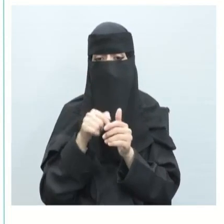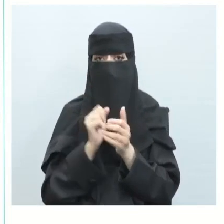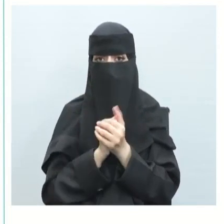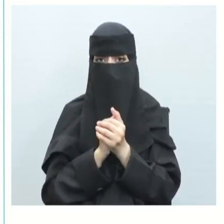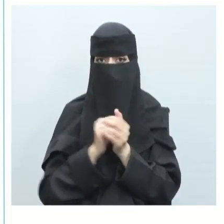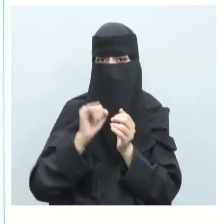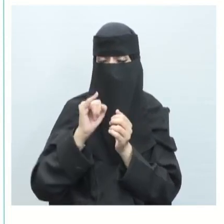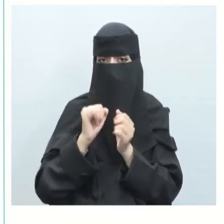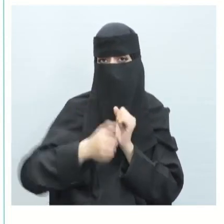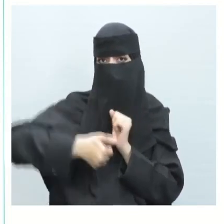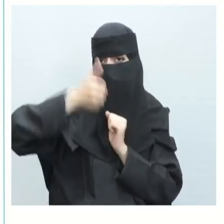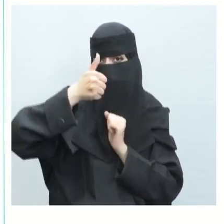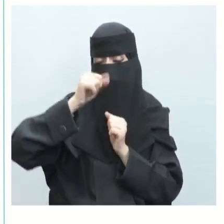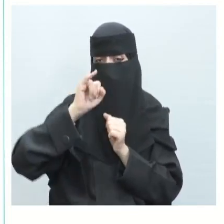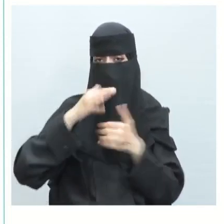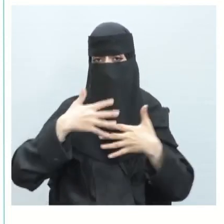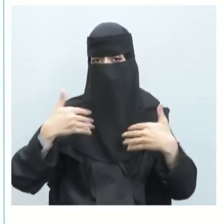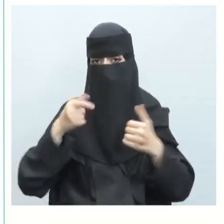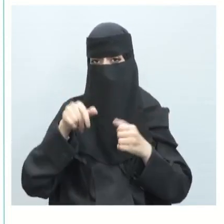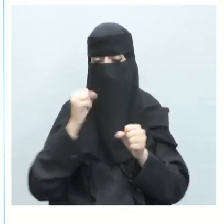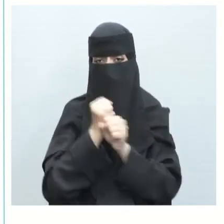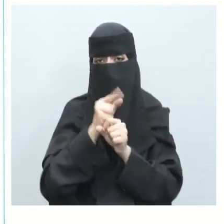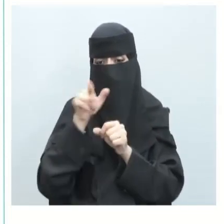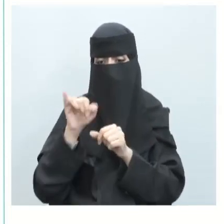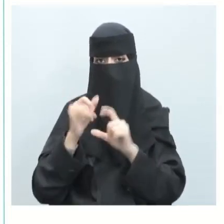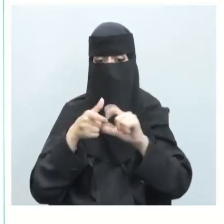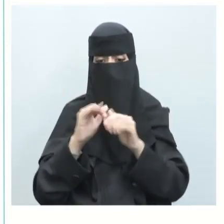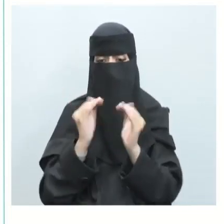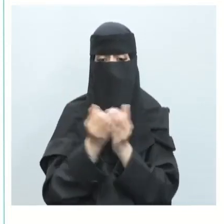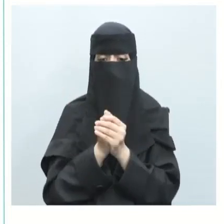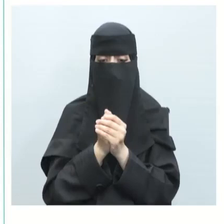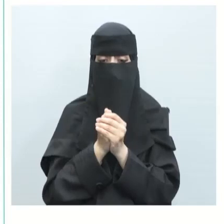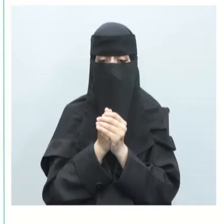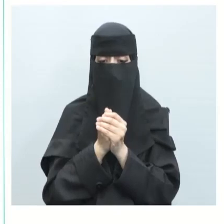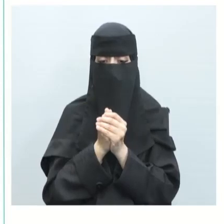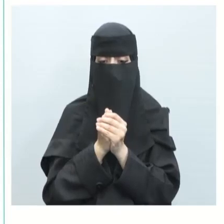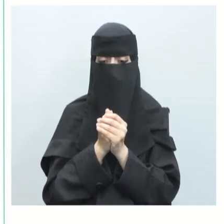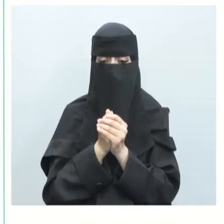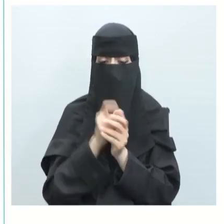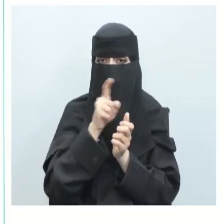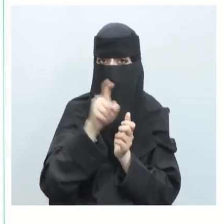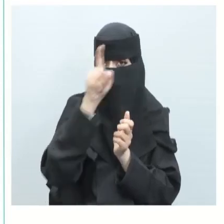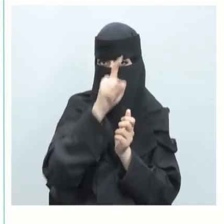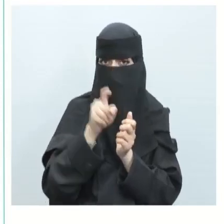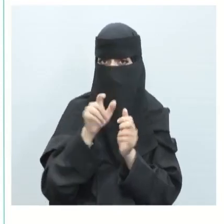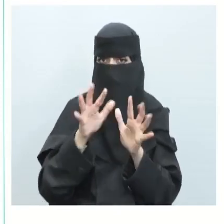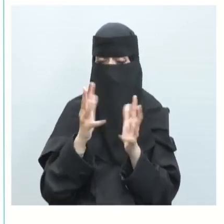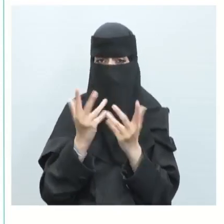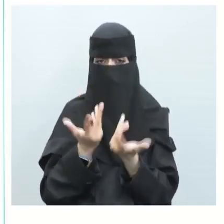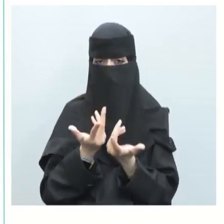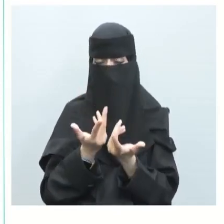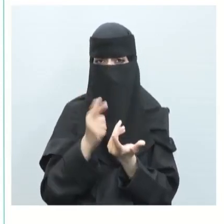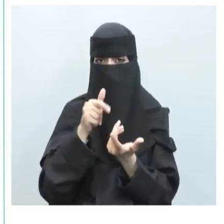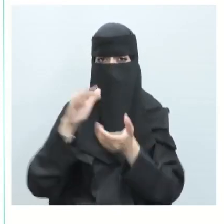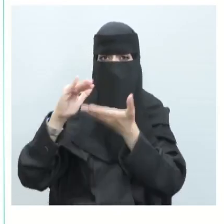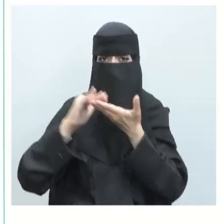نجاح الموظف والرضا الوظيفي للمواطن برايك عزيزي الطالب كيف